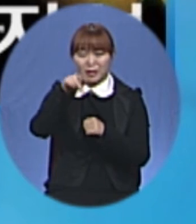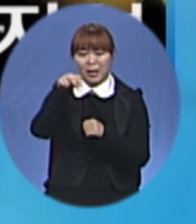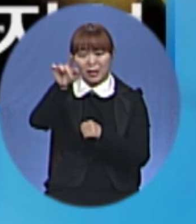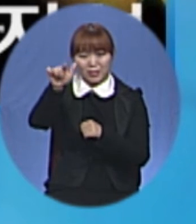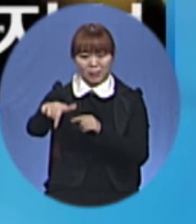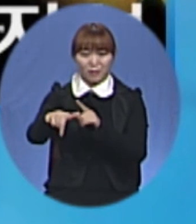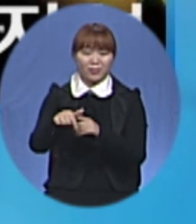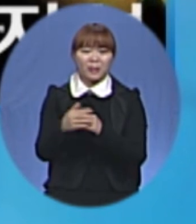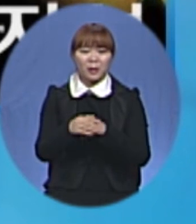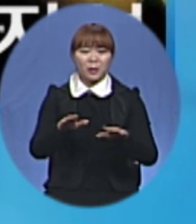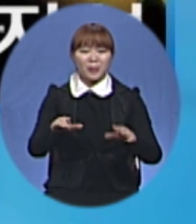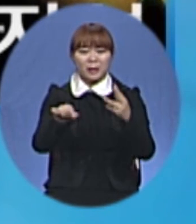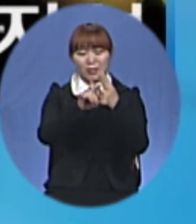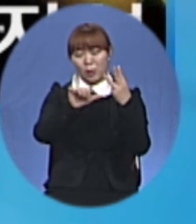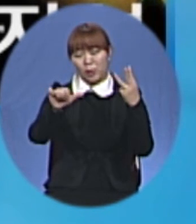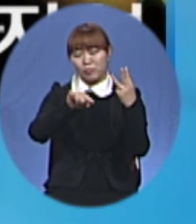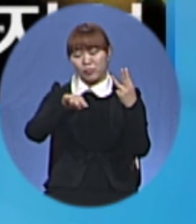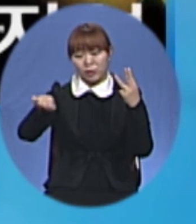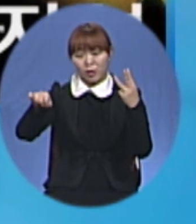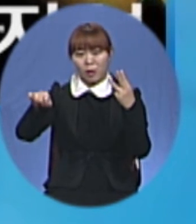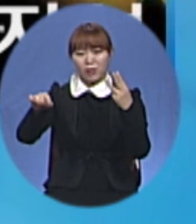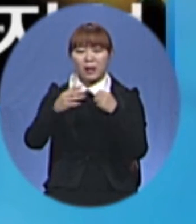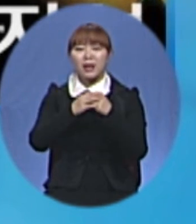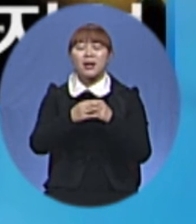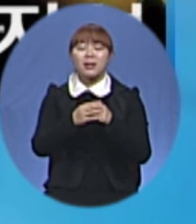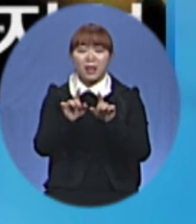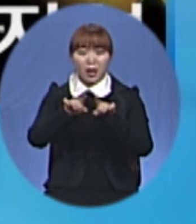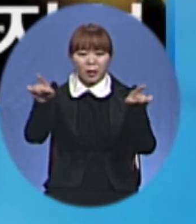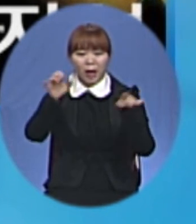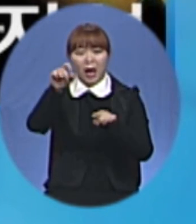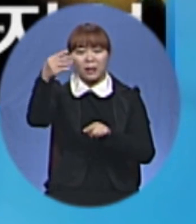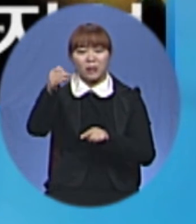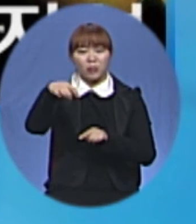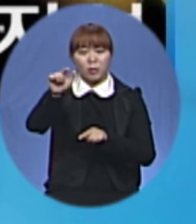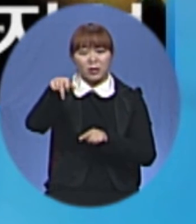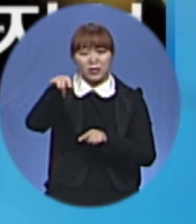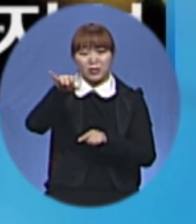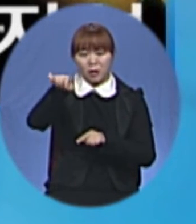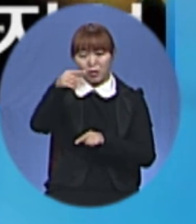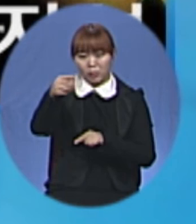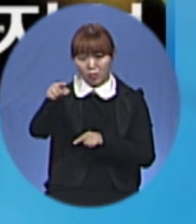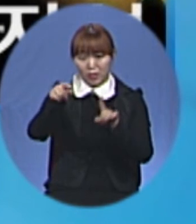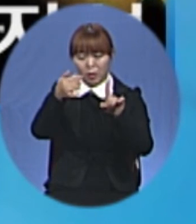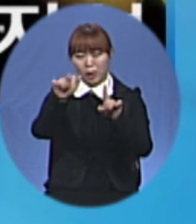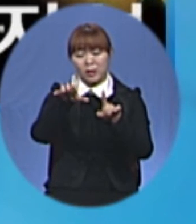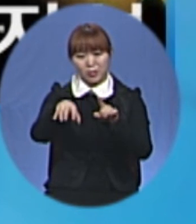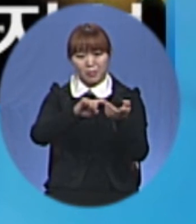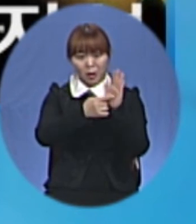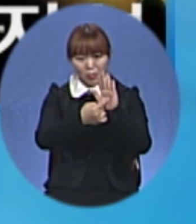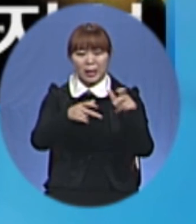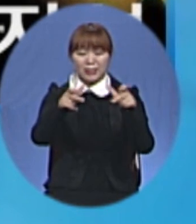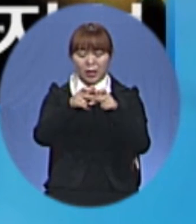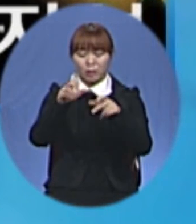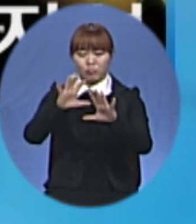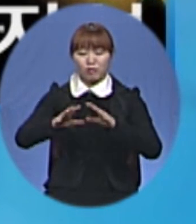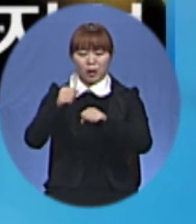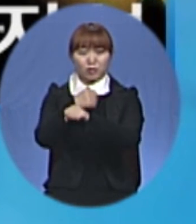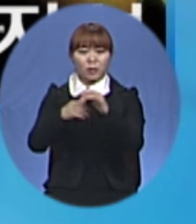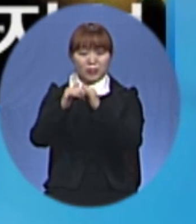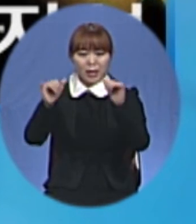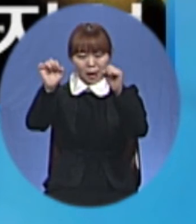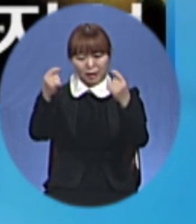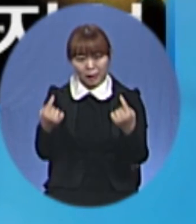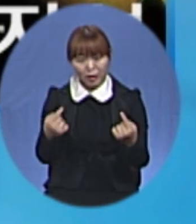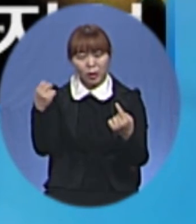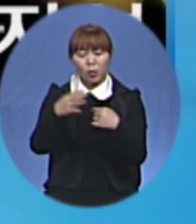자석. 오는 3월 5일부터 대학로 아트원 시어터 1관에서 공연되며 장애인 및 국가유공자 할인